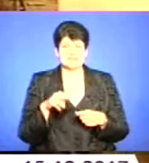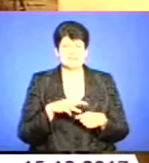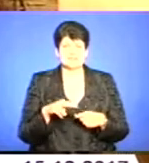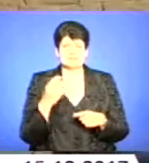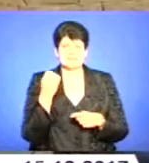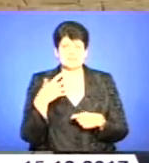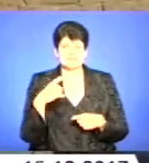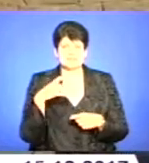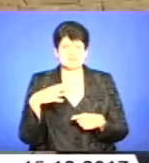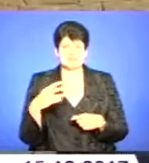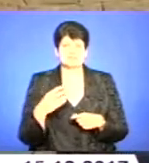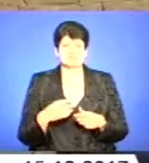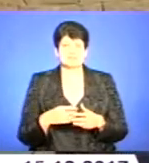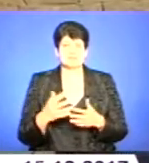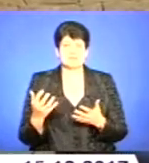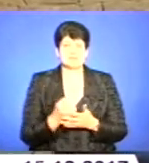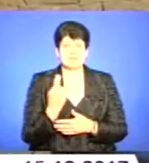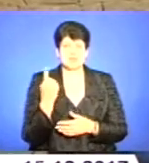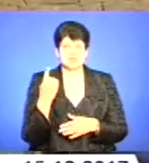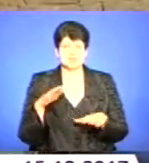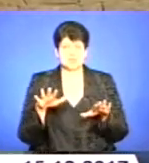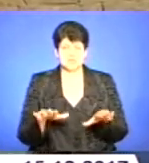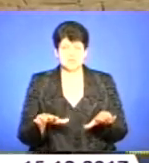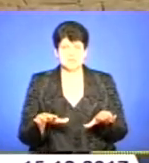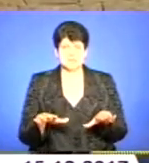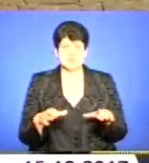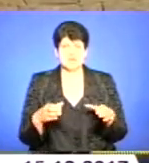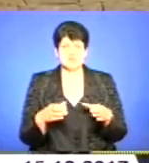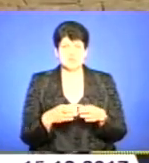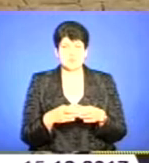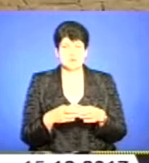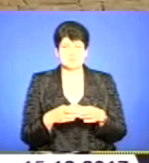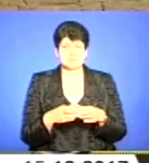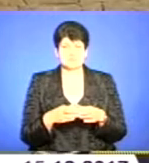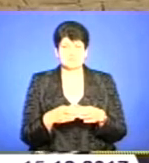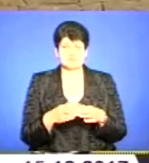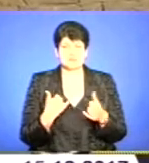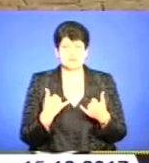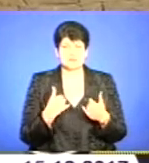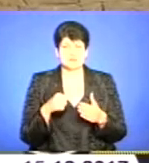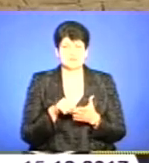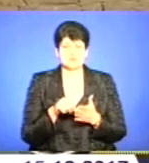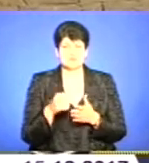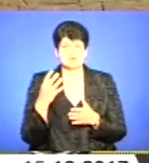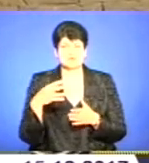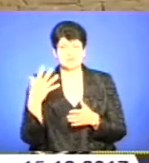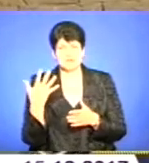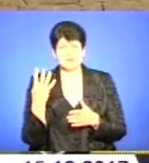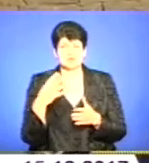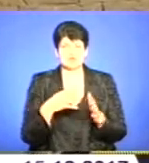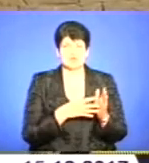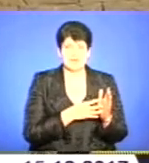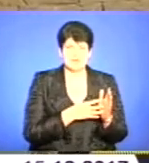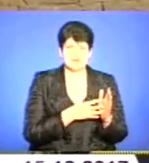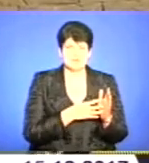хвилин 36 секунд. Виборола перше місце в категорії Я зараз виступаю 45-49 моя категорія,